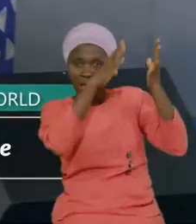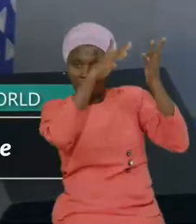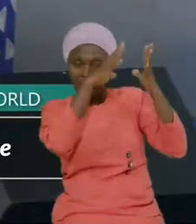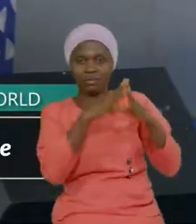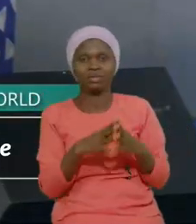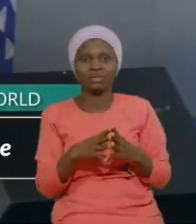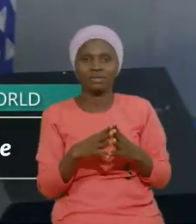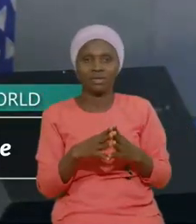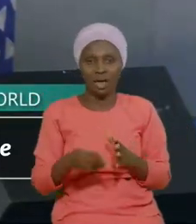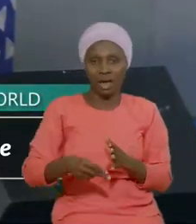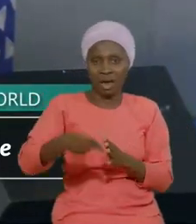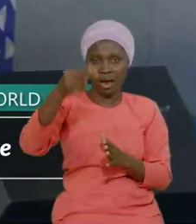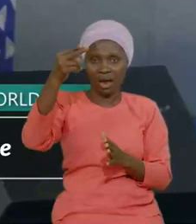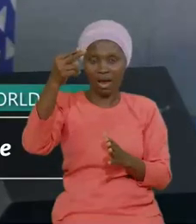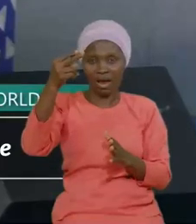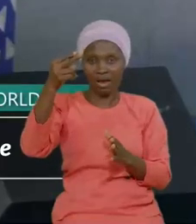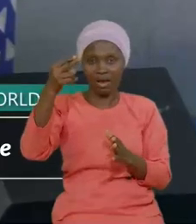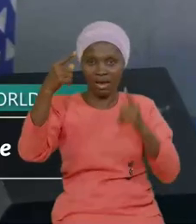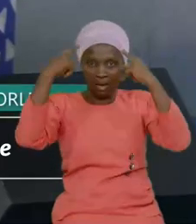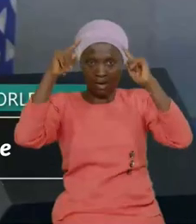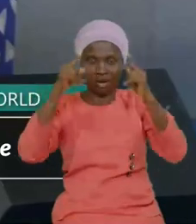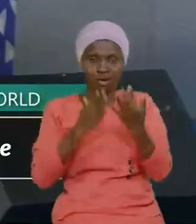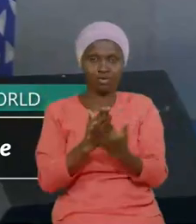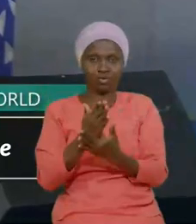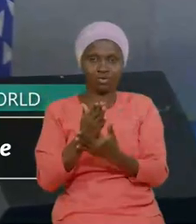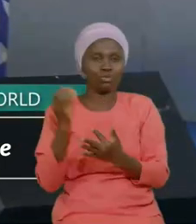Et cinquièmement, espérer.